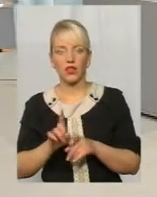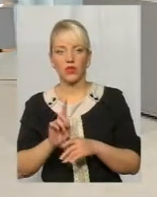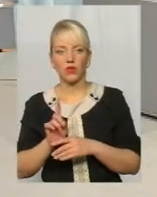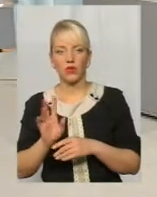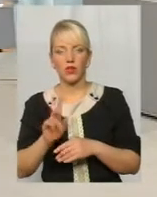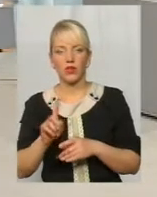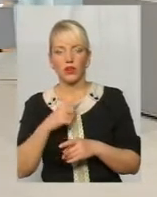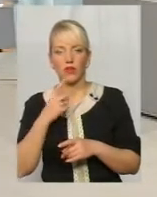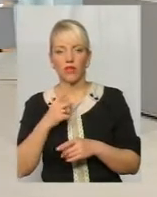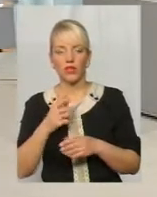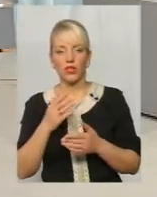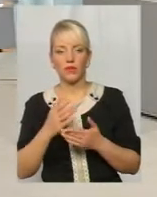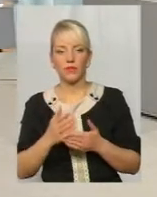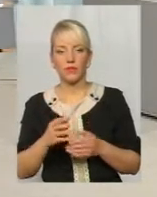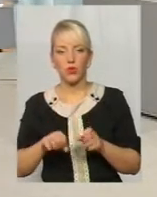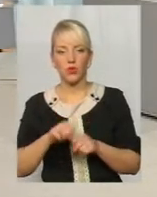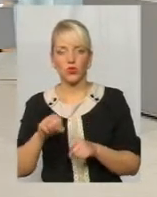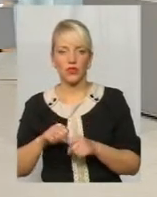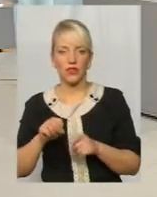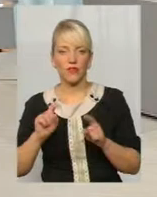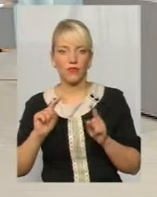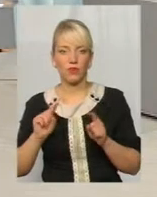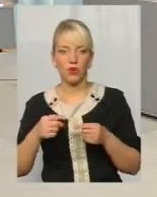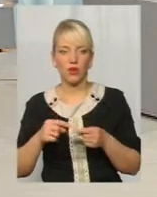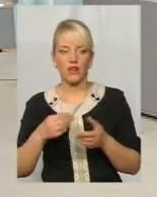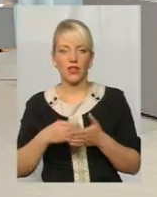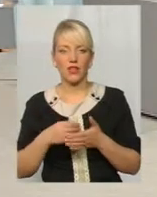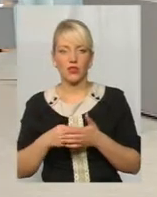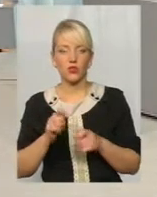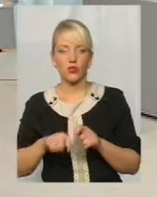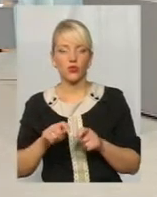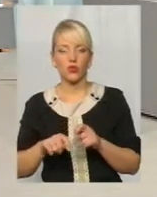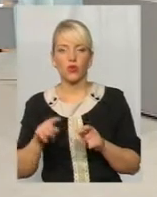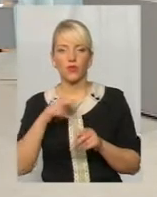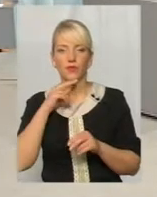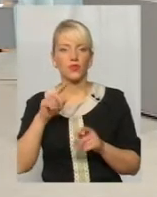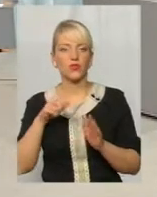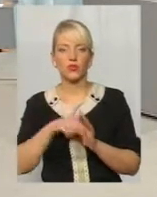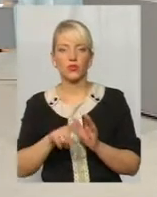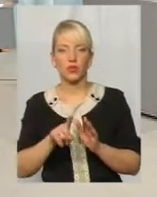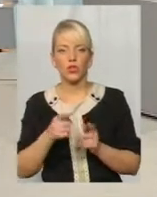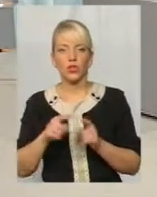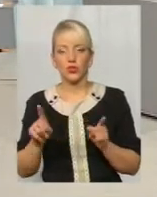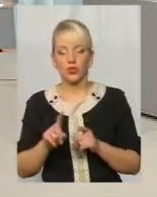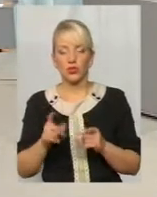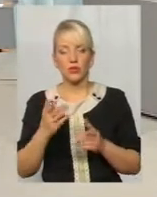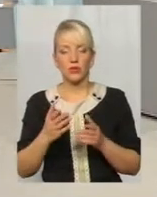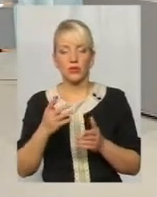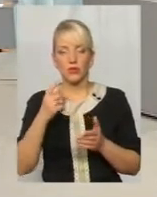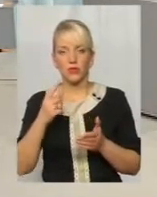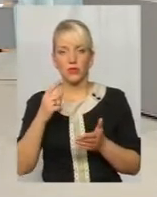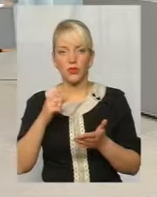назву «Порушення вимог фінансового контролю». Але що мається на увазі під цими порушеннями? Аби підлягати адміністративній